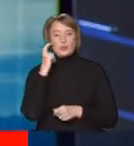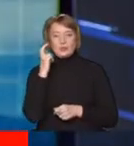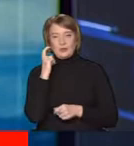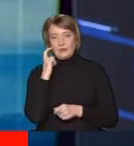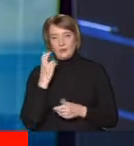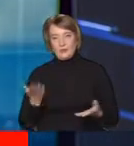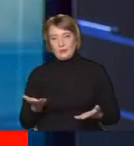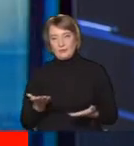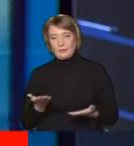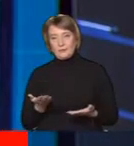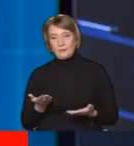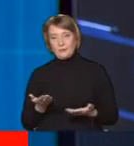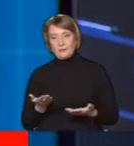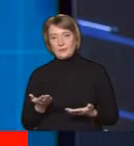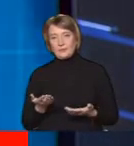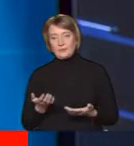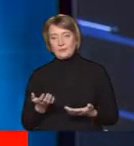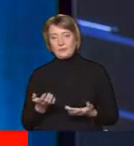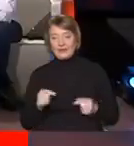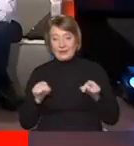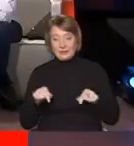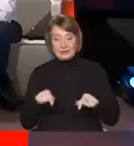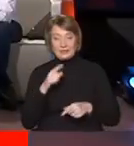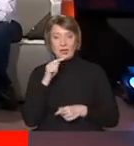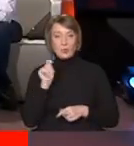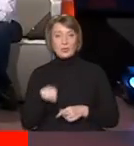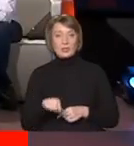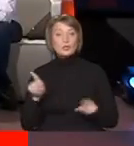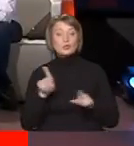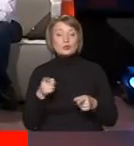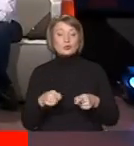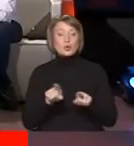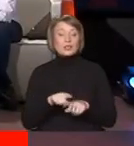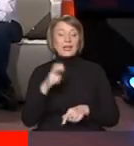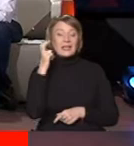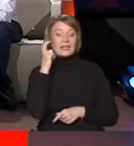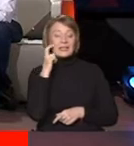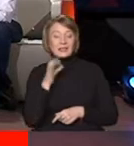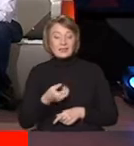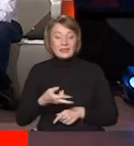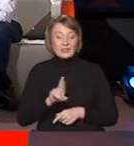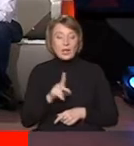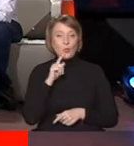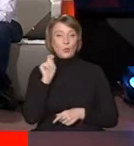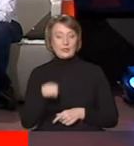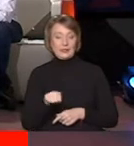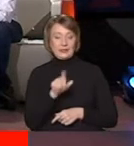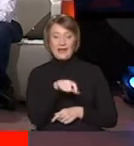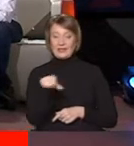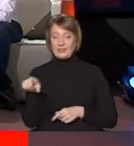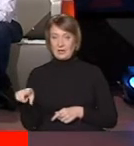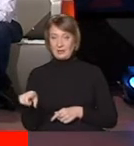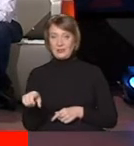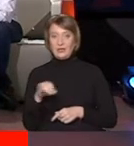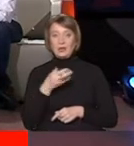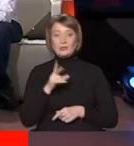Києва з приводу, з погляду на Київ всієї України. що таке Київ для України? По-перше, Київ для киян, по-друге, Київ для